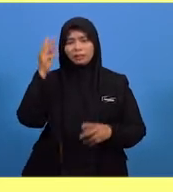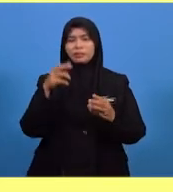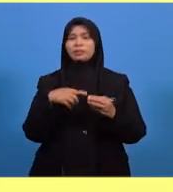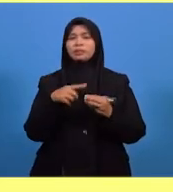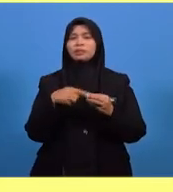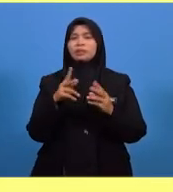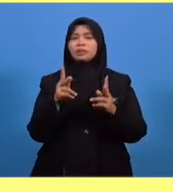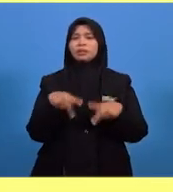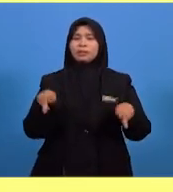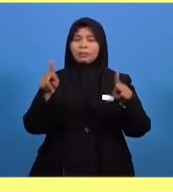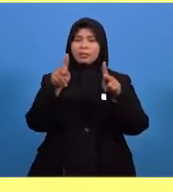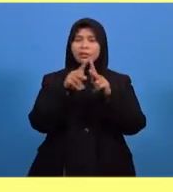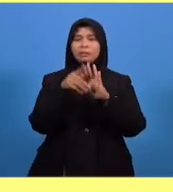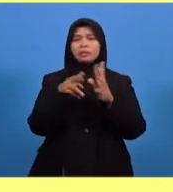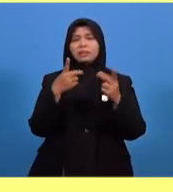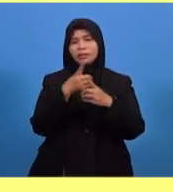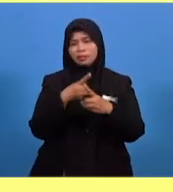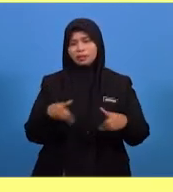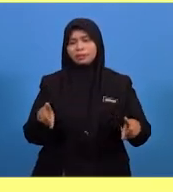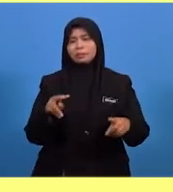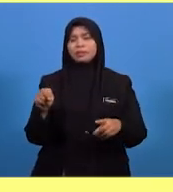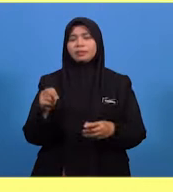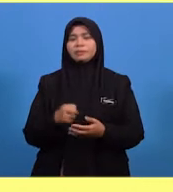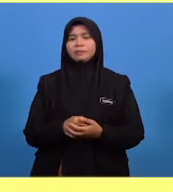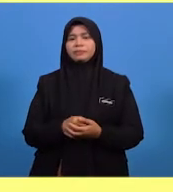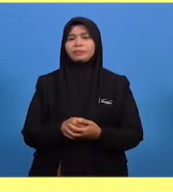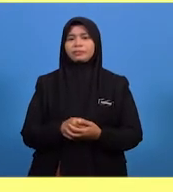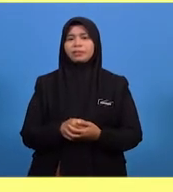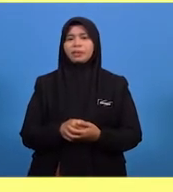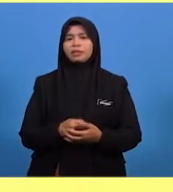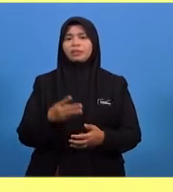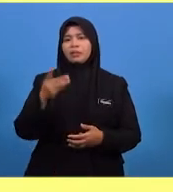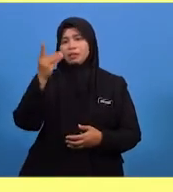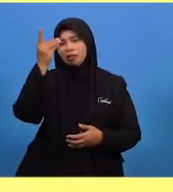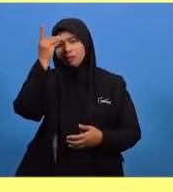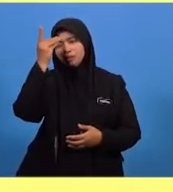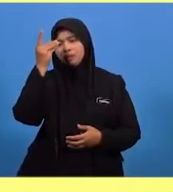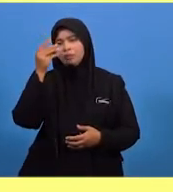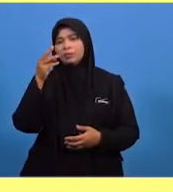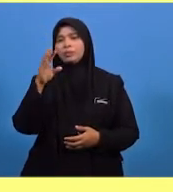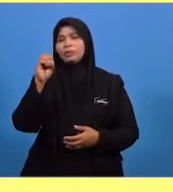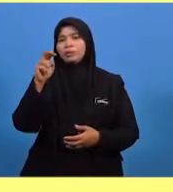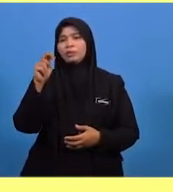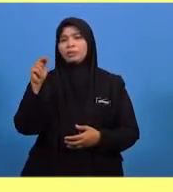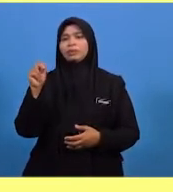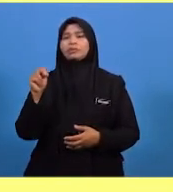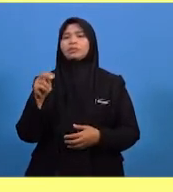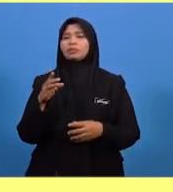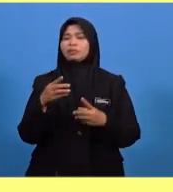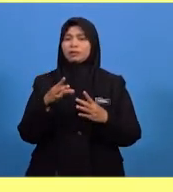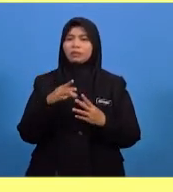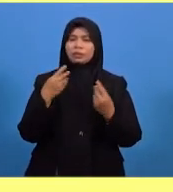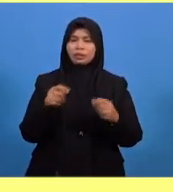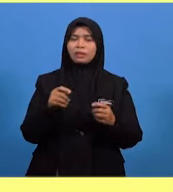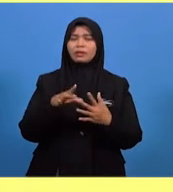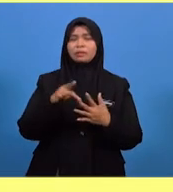kepentingan perdamaian Datu oncak Va telah dilantik sebagai